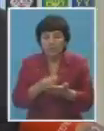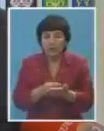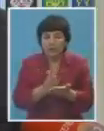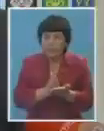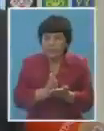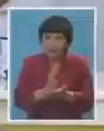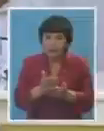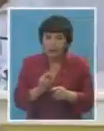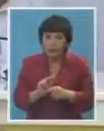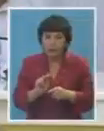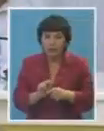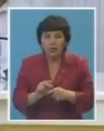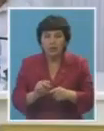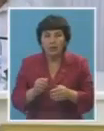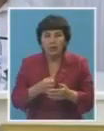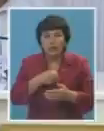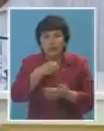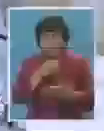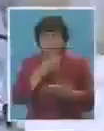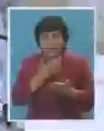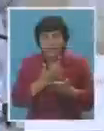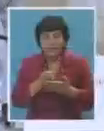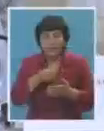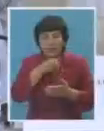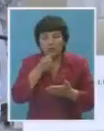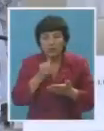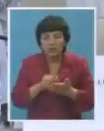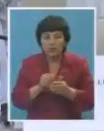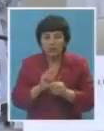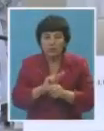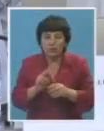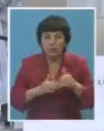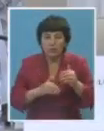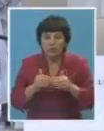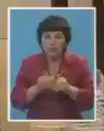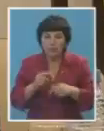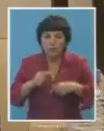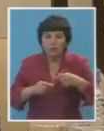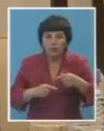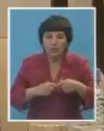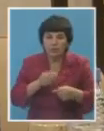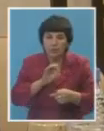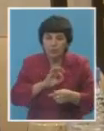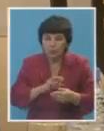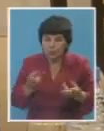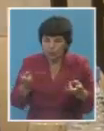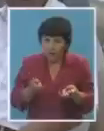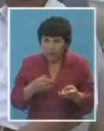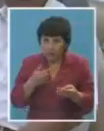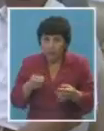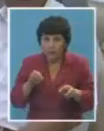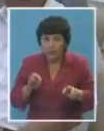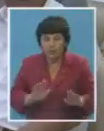беріп отырды. Қариясы бардың қазынасы бар. Аға буын ұзақ жылдар бойы жинаған тәжірибесін ұрпақ тәрбиесінде пайдалануы керек дейді